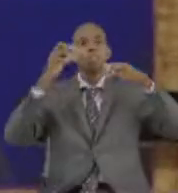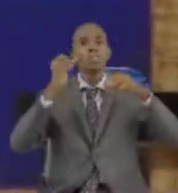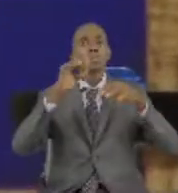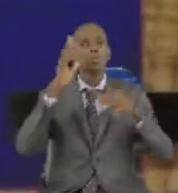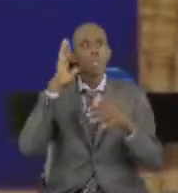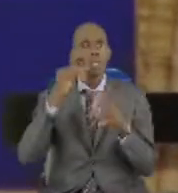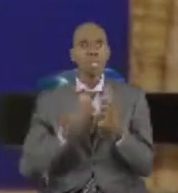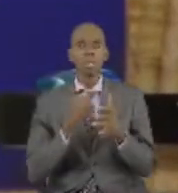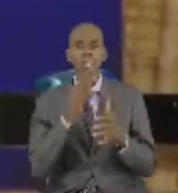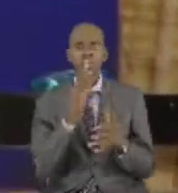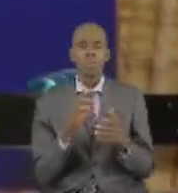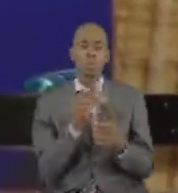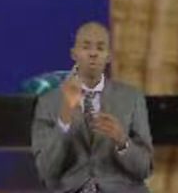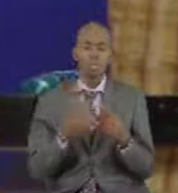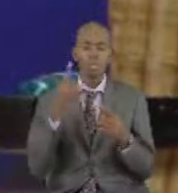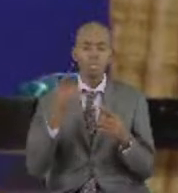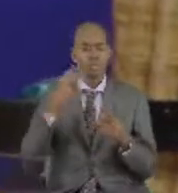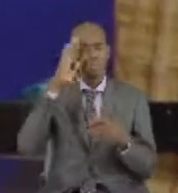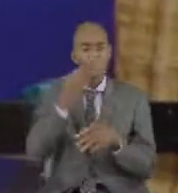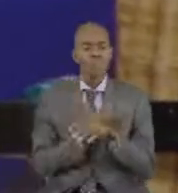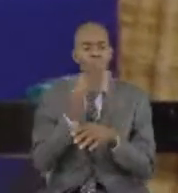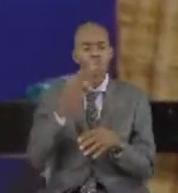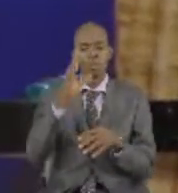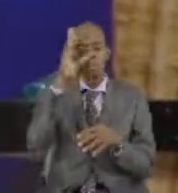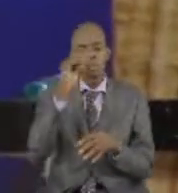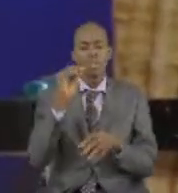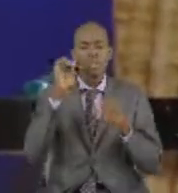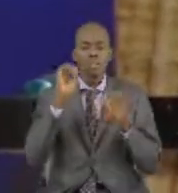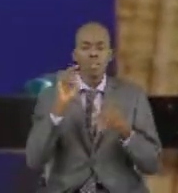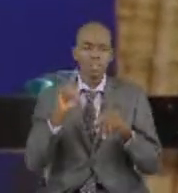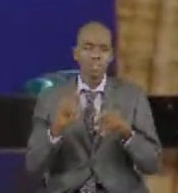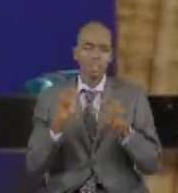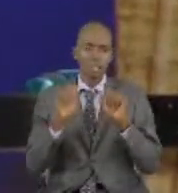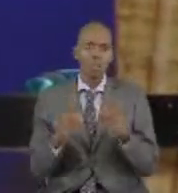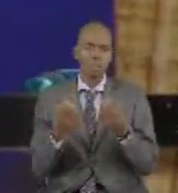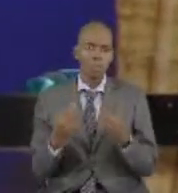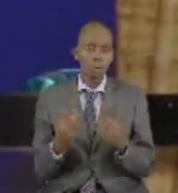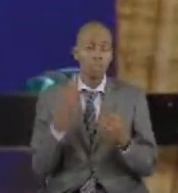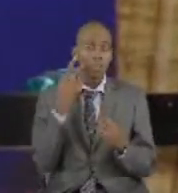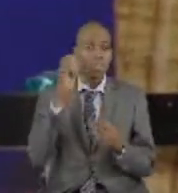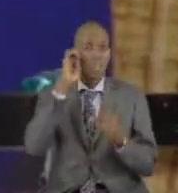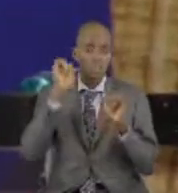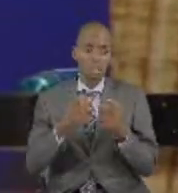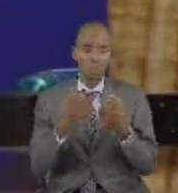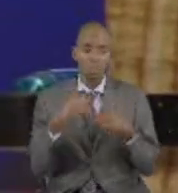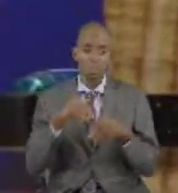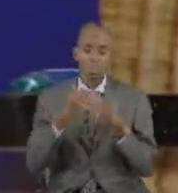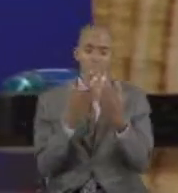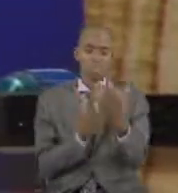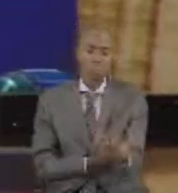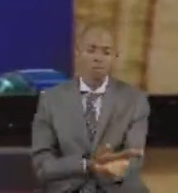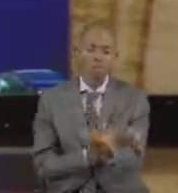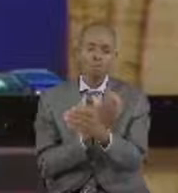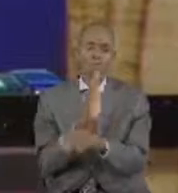eux. Au temps où le Fils de l'homme viendra, il peut venir la nuit, il peut venir le jour, ou